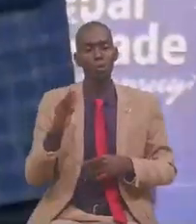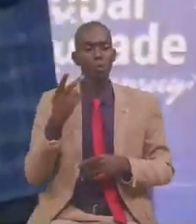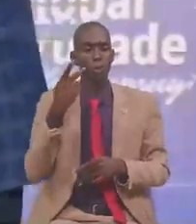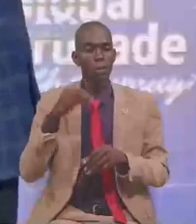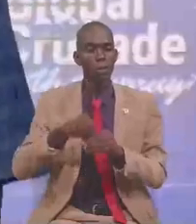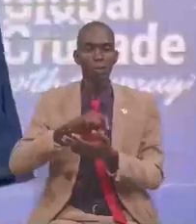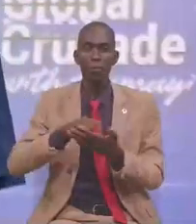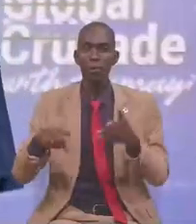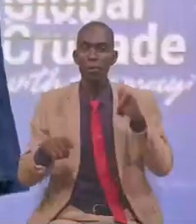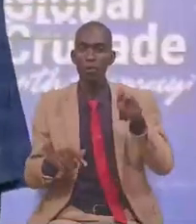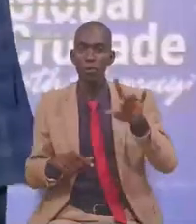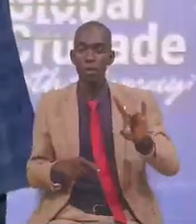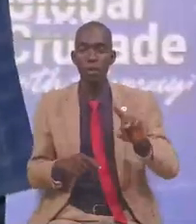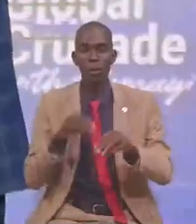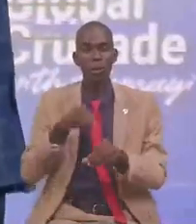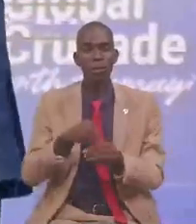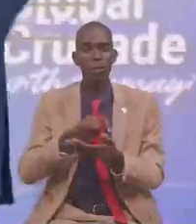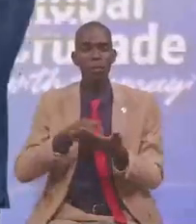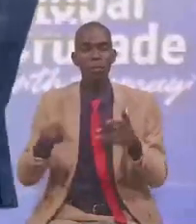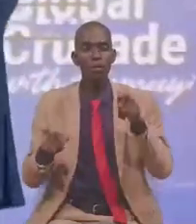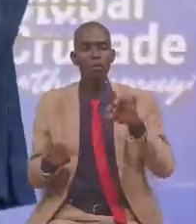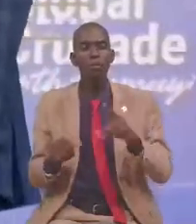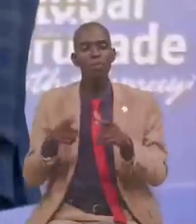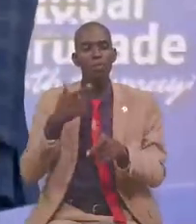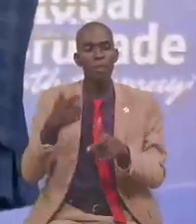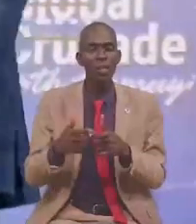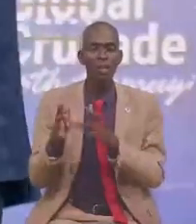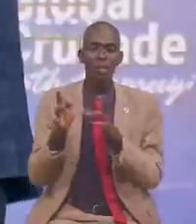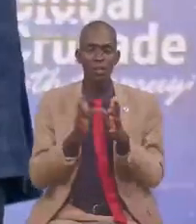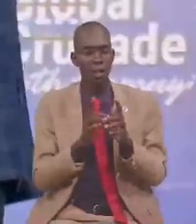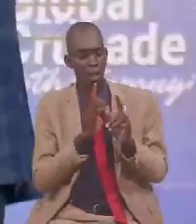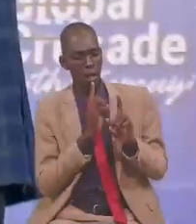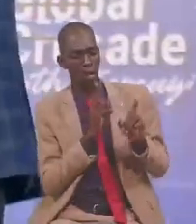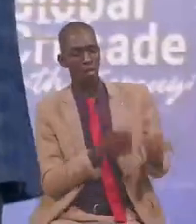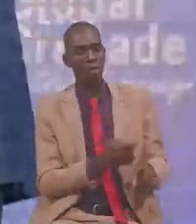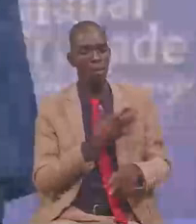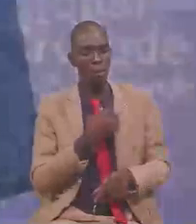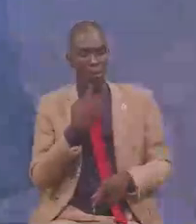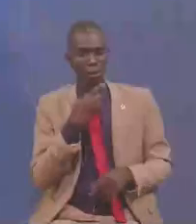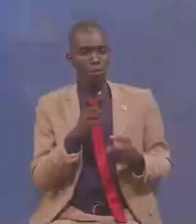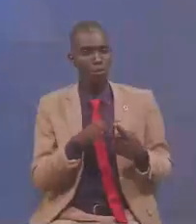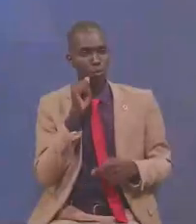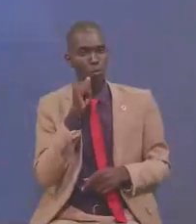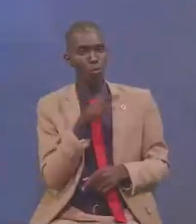Verset 28. Alors Jésus lui dit, femme,